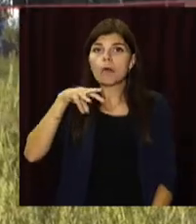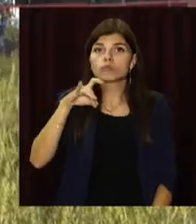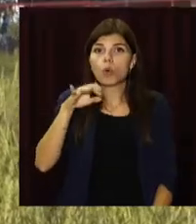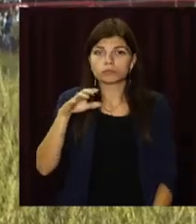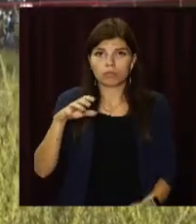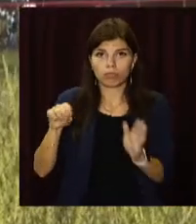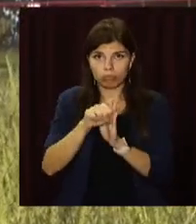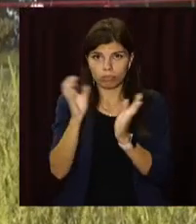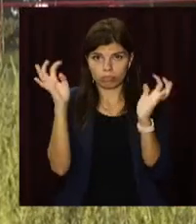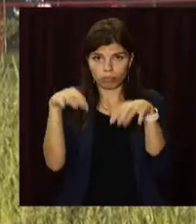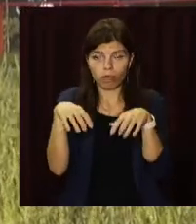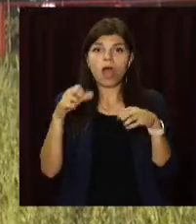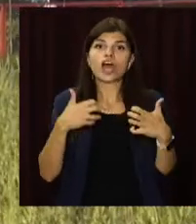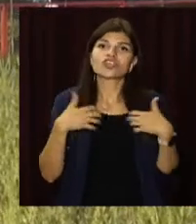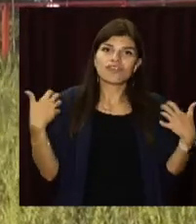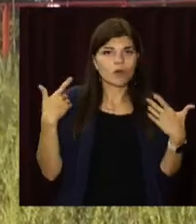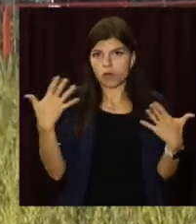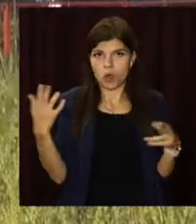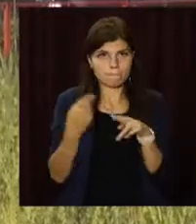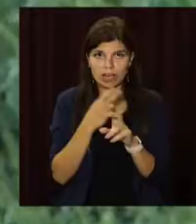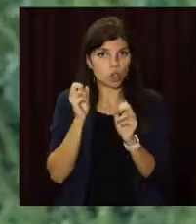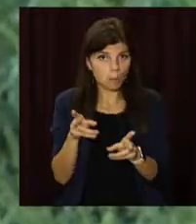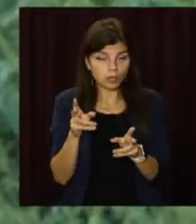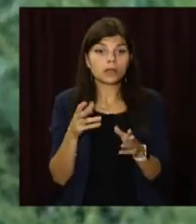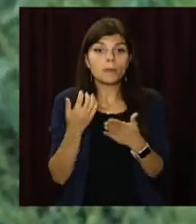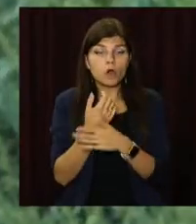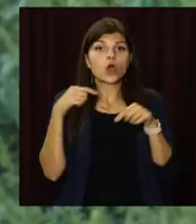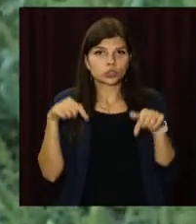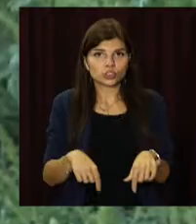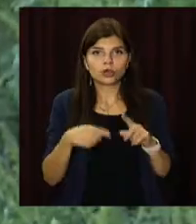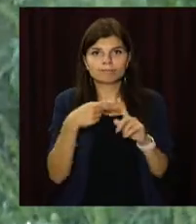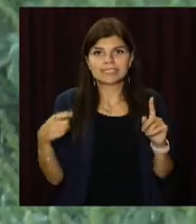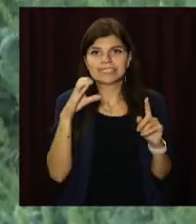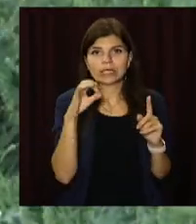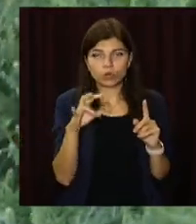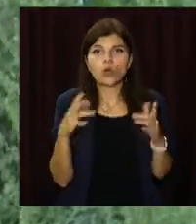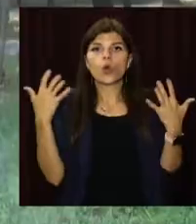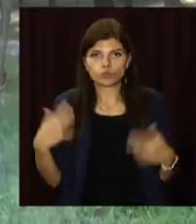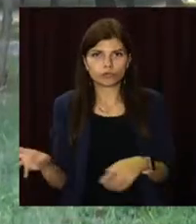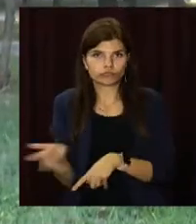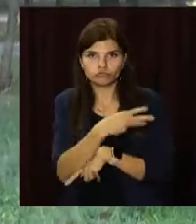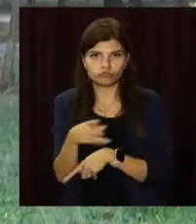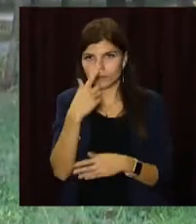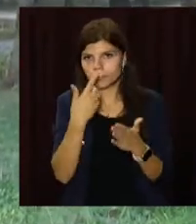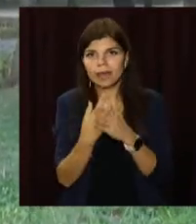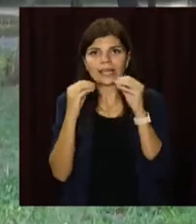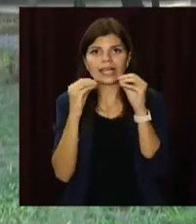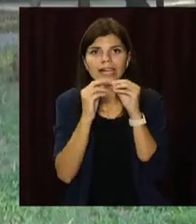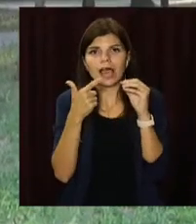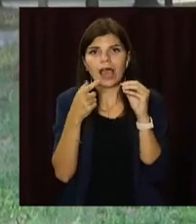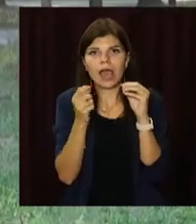для всіх інших рослин, комах та тварин він безпечний. Тому цього сезону препаратом вже обробили майже 10